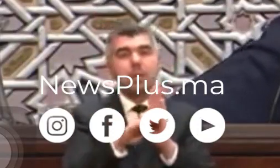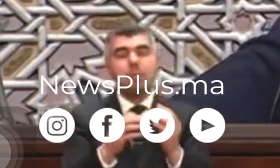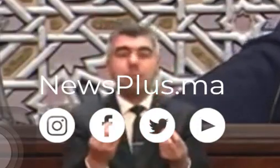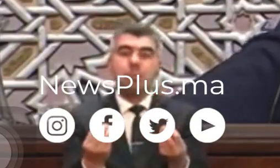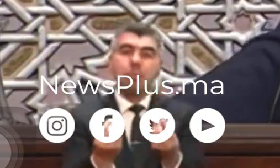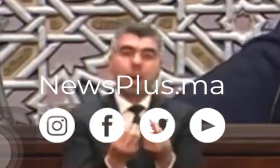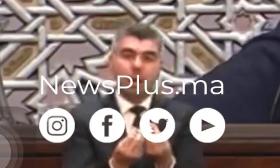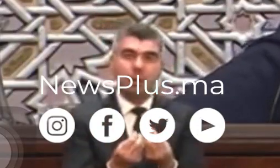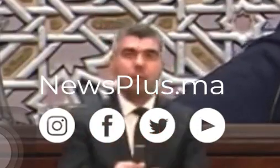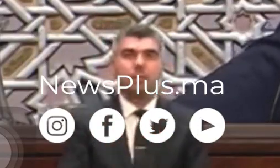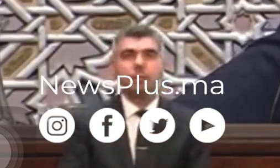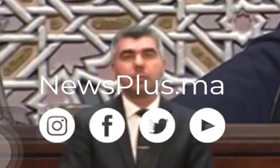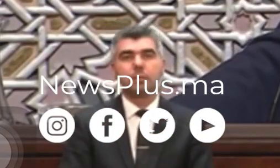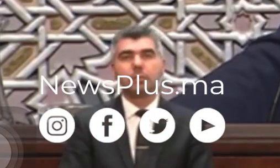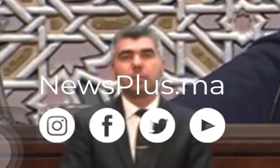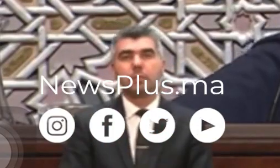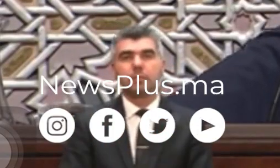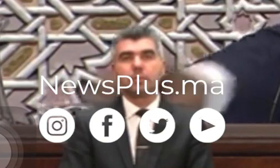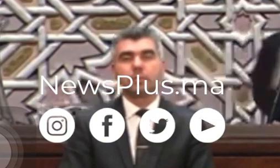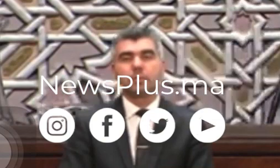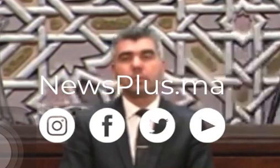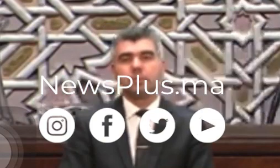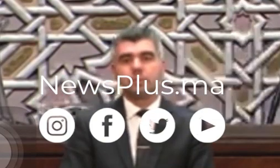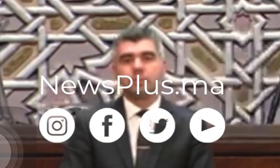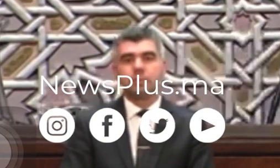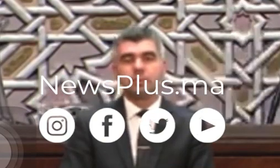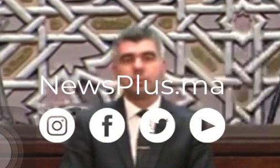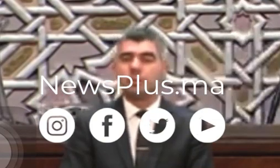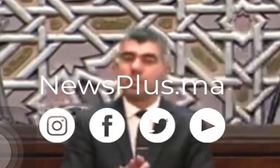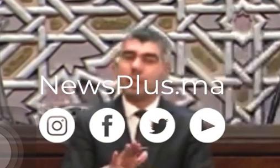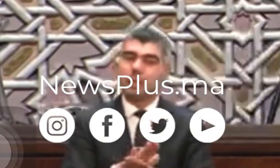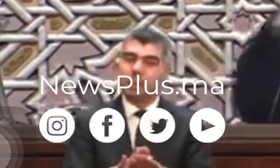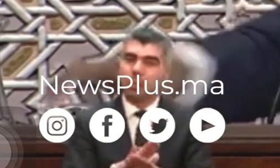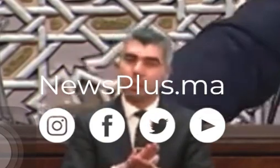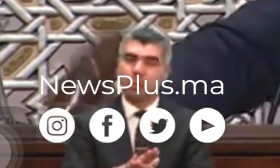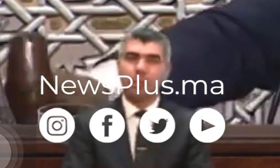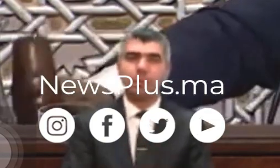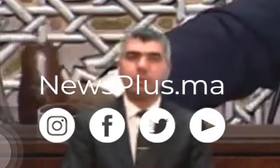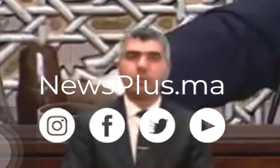الا سمحتي، لا انت رجاء رجاء الا سمحتي، رجاء